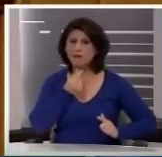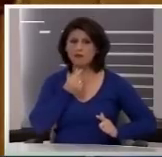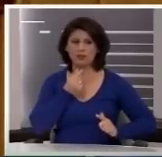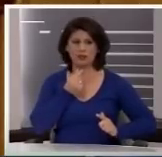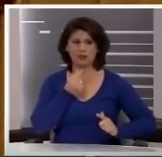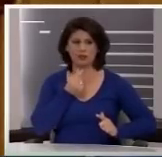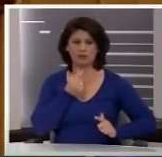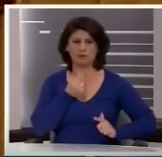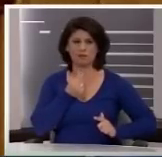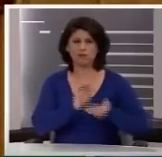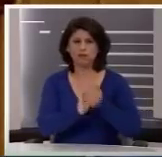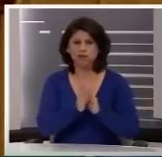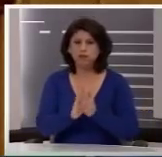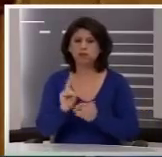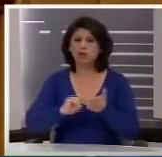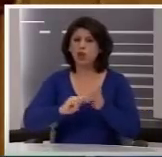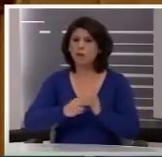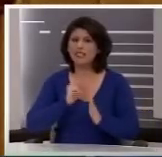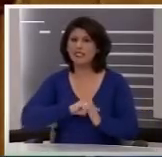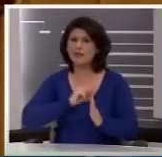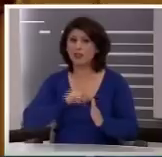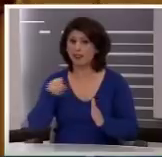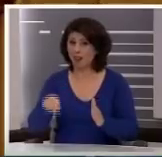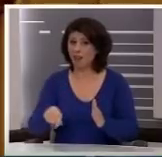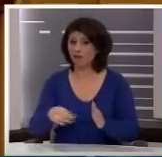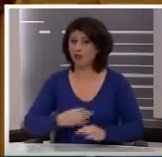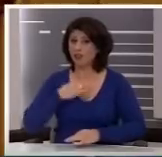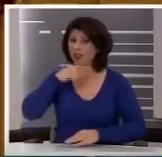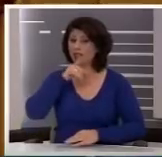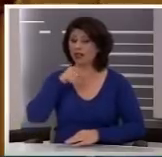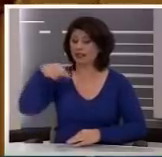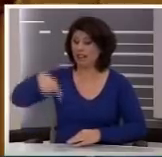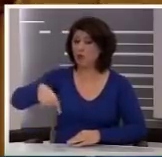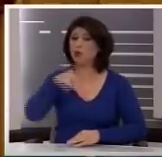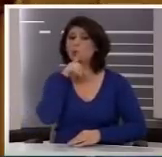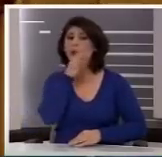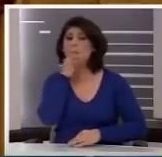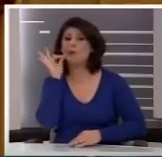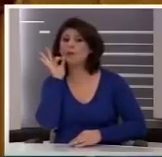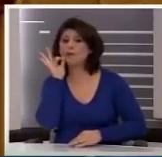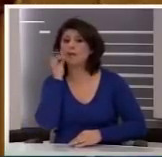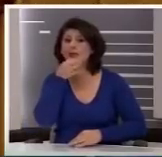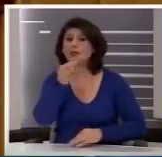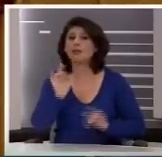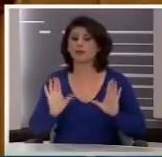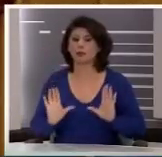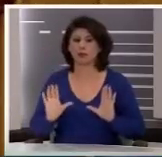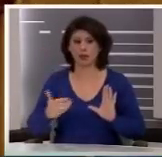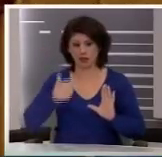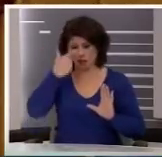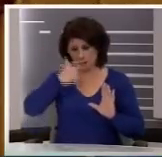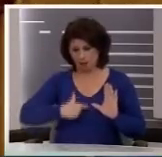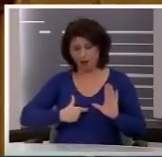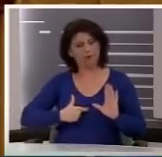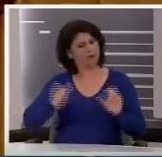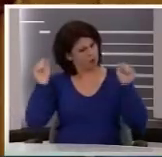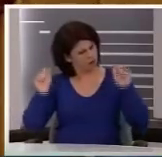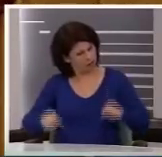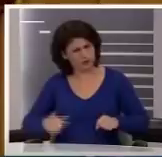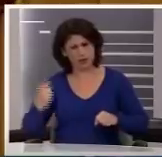κολεγές με οικονομικά συμφέροντα. Περί αυτών, κυρία Τασούλα, τσιμουδιά, δεν είπα τη κουβέντα. Ο Μιλόνι συμφωνεί απόλυτα με μια